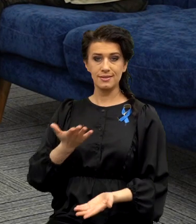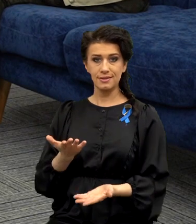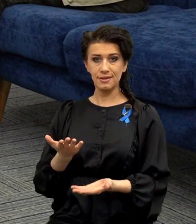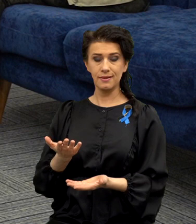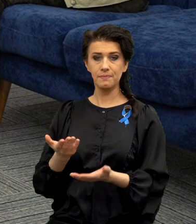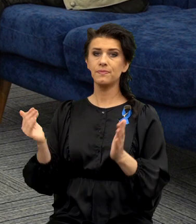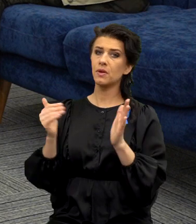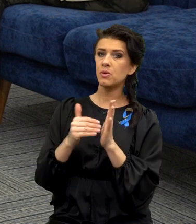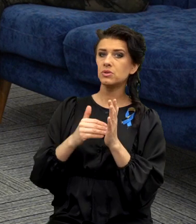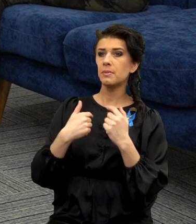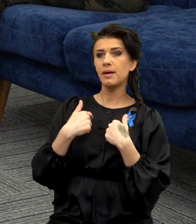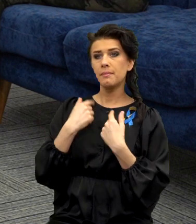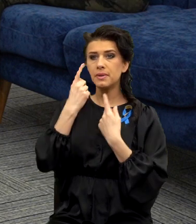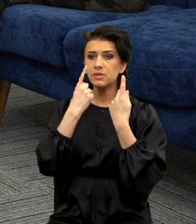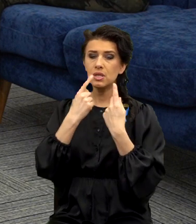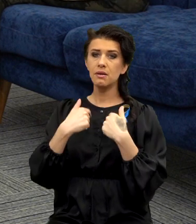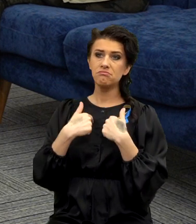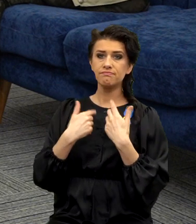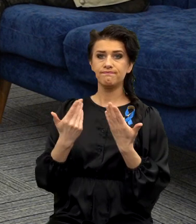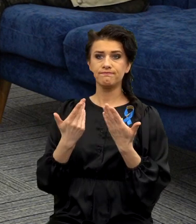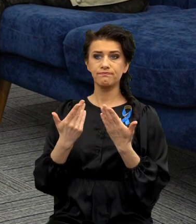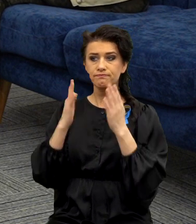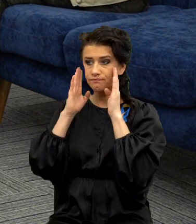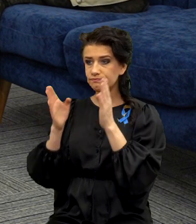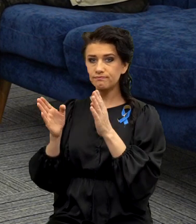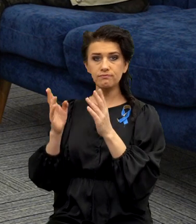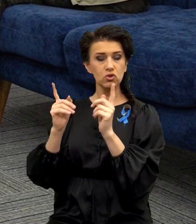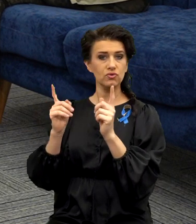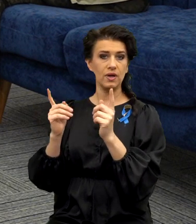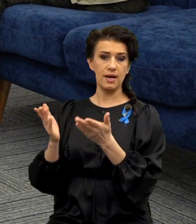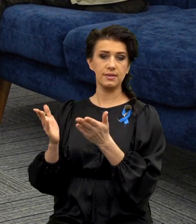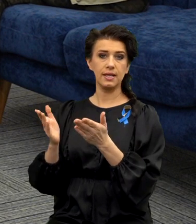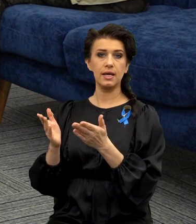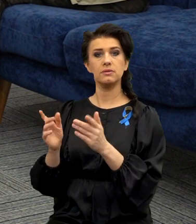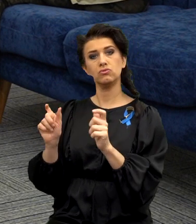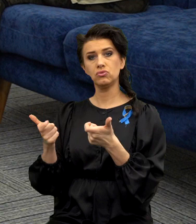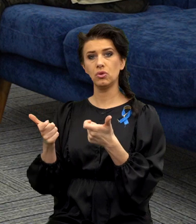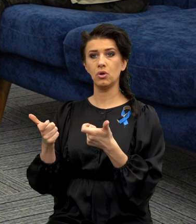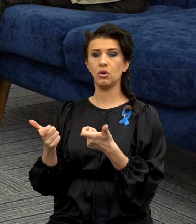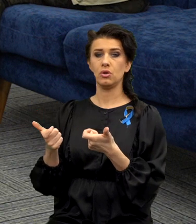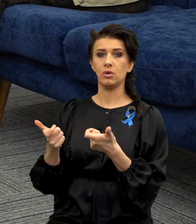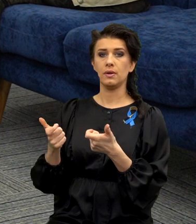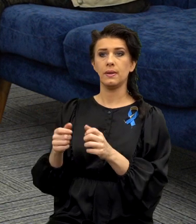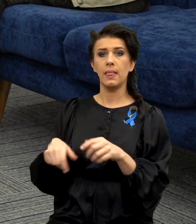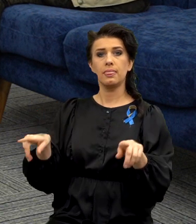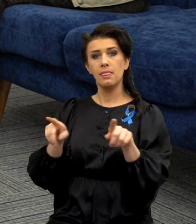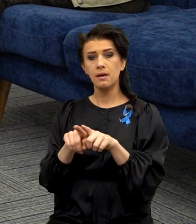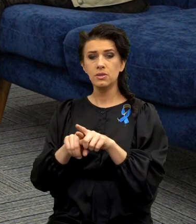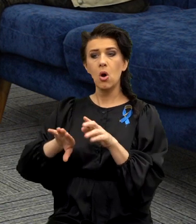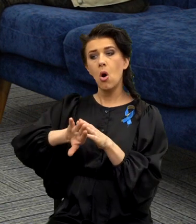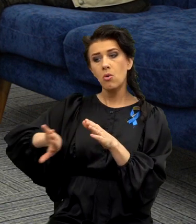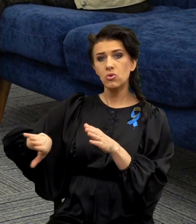jakoś ja też potrzebuję, żeby bardziej skoncentrować uwagę na tym, że to, że też no